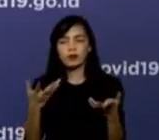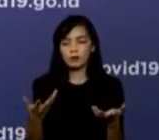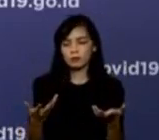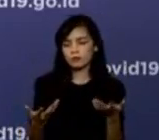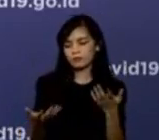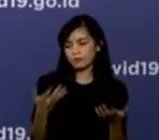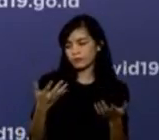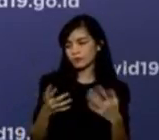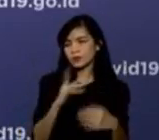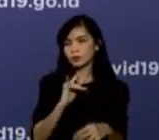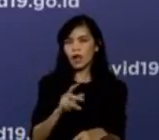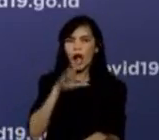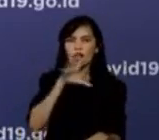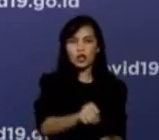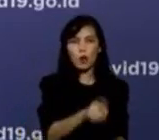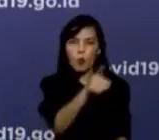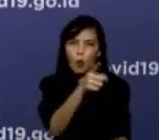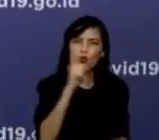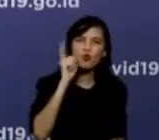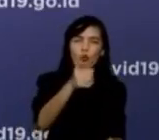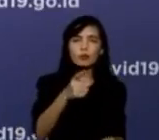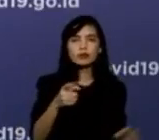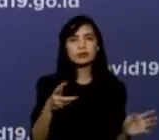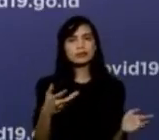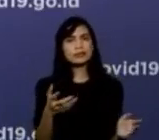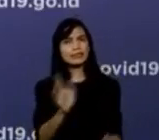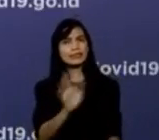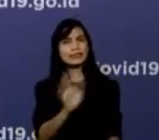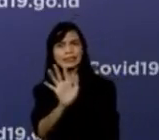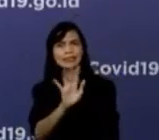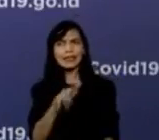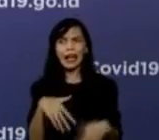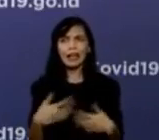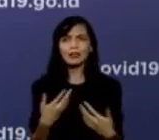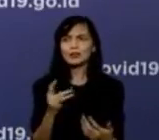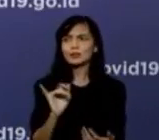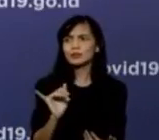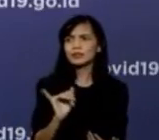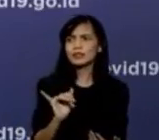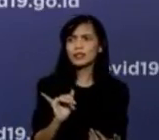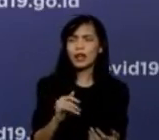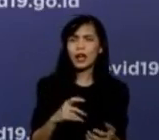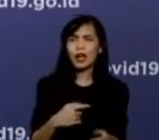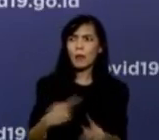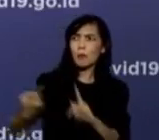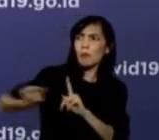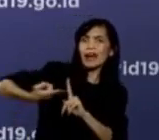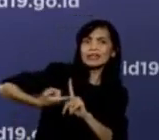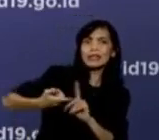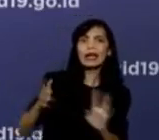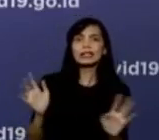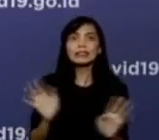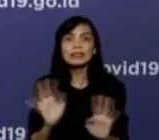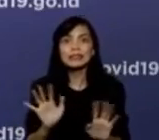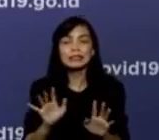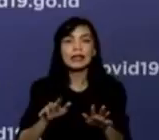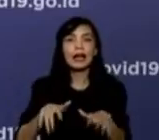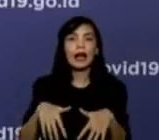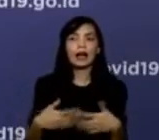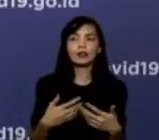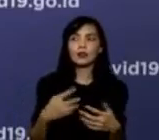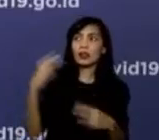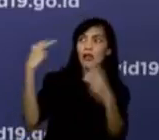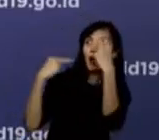harus diancam dengan sanksi, tidak perlu harus dilaksanakan karena keterpaksaan, karena ada